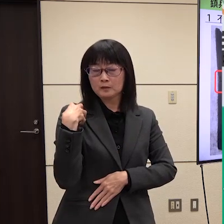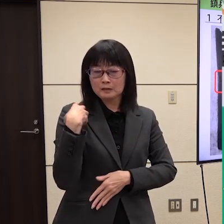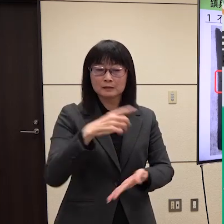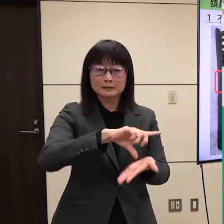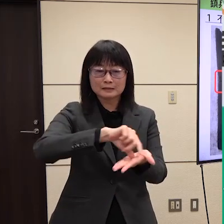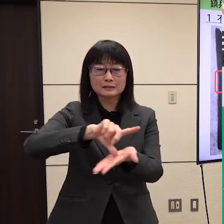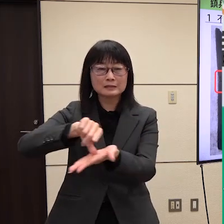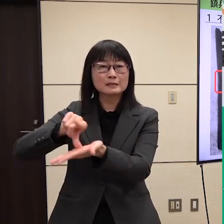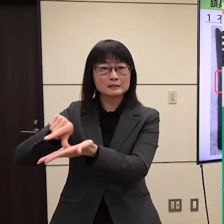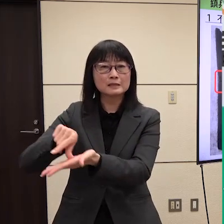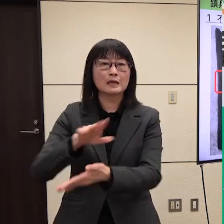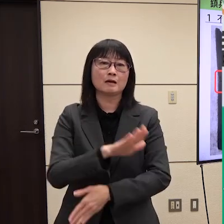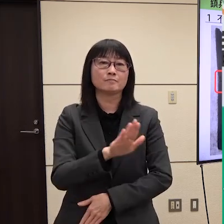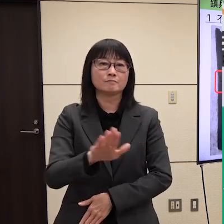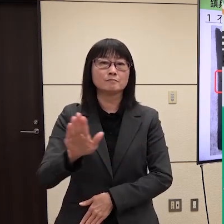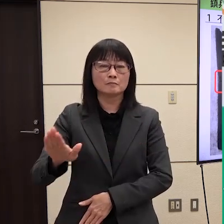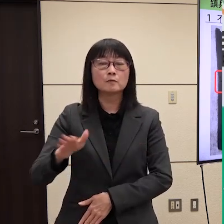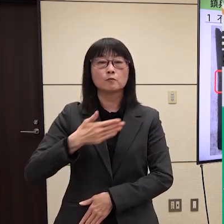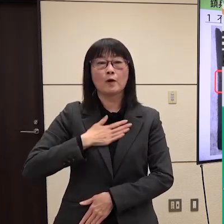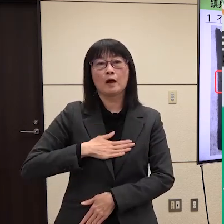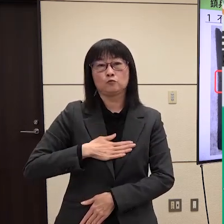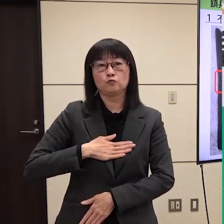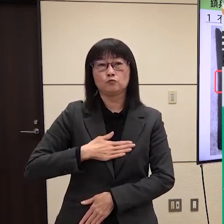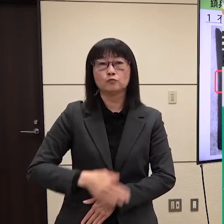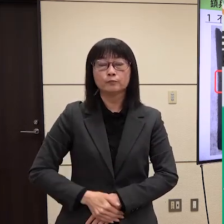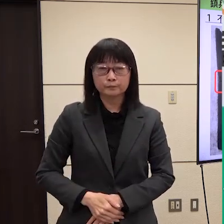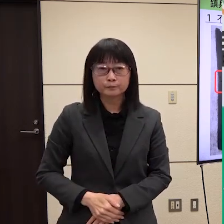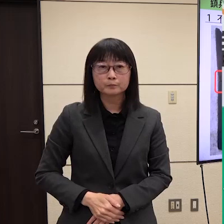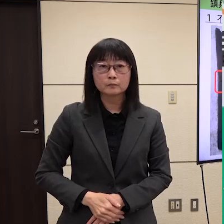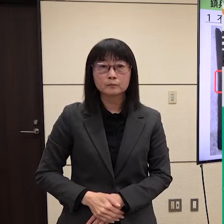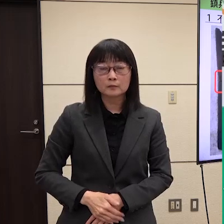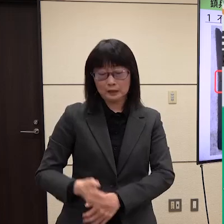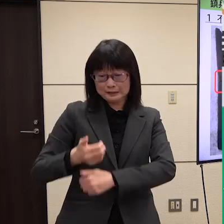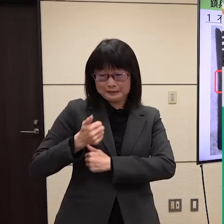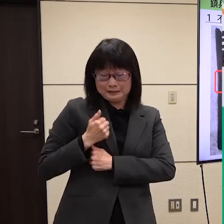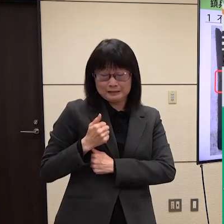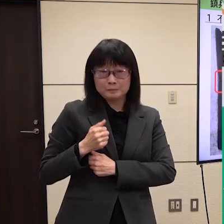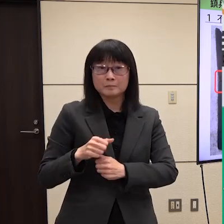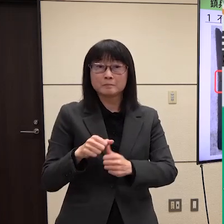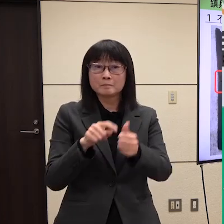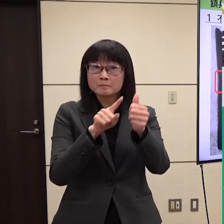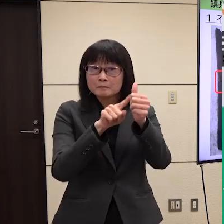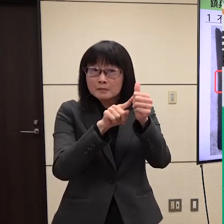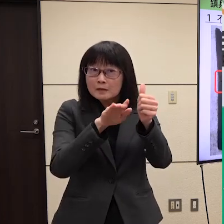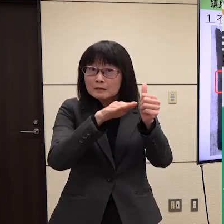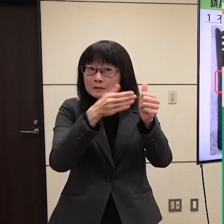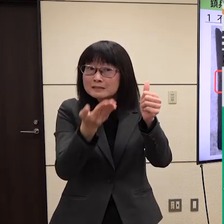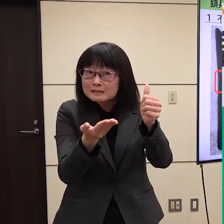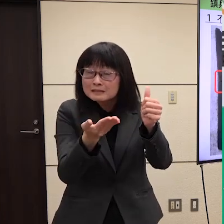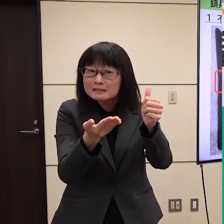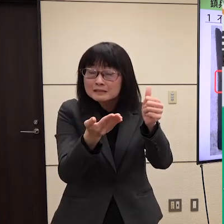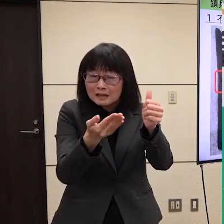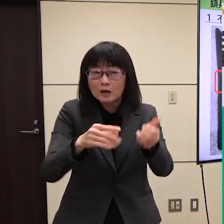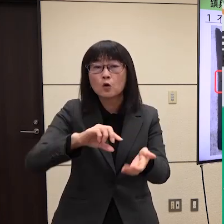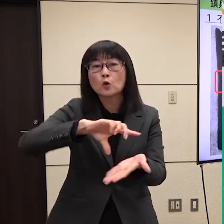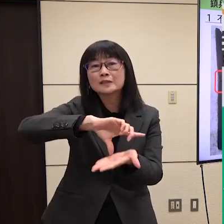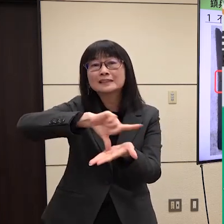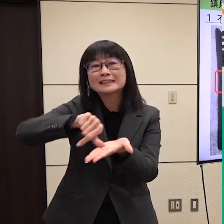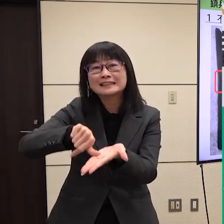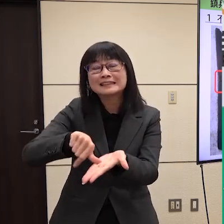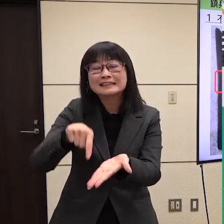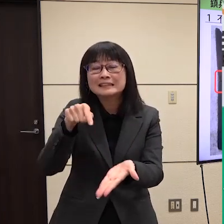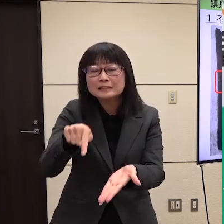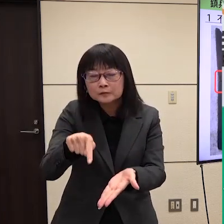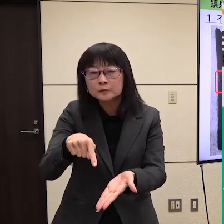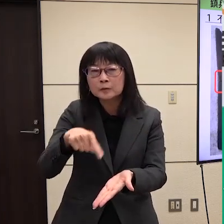この陳平の死に関してあなたを罰しないよということを言ってるわけです